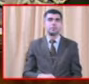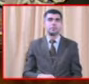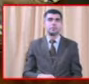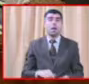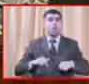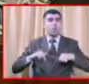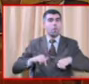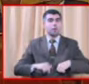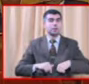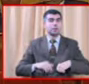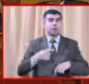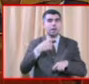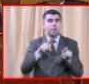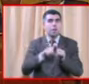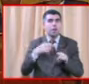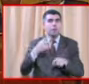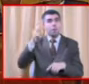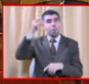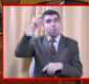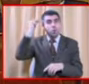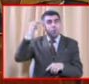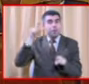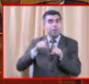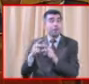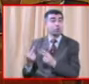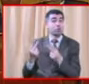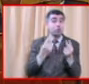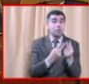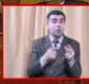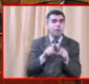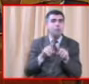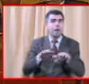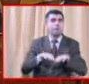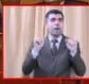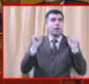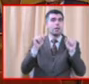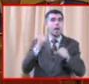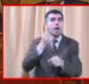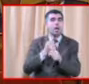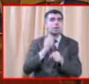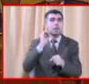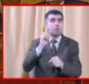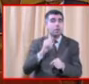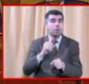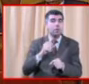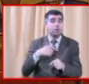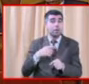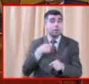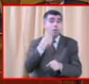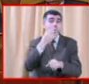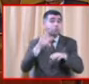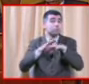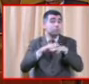السيد الوزير، السيد المندوب ذكر لك على اللي التحقوا، ما ذكرشك اللي غادروا. السيد الوزير، الحاجه اللي كتخرج